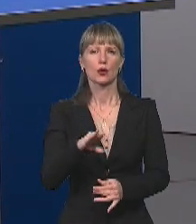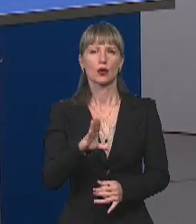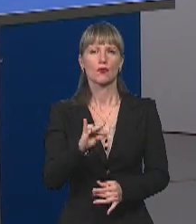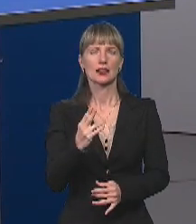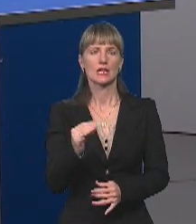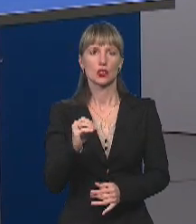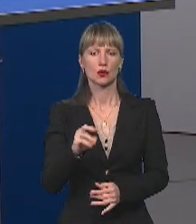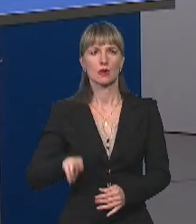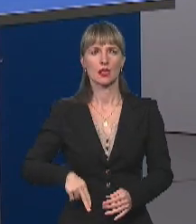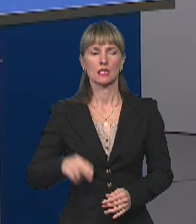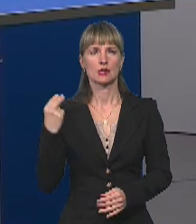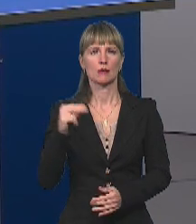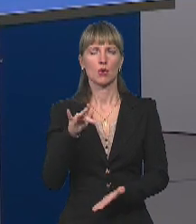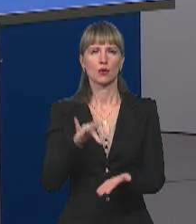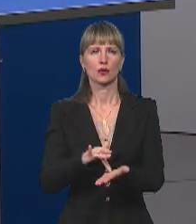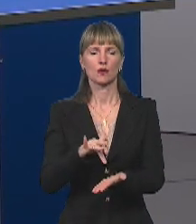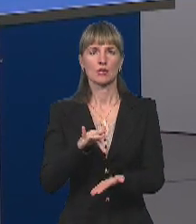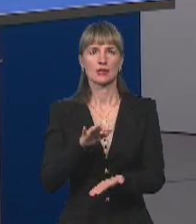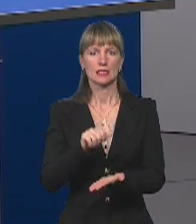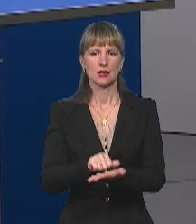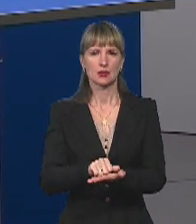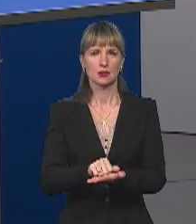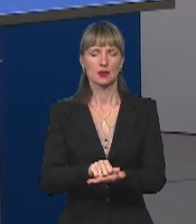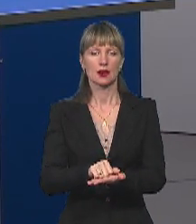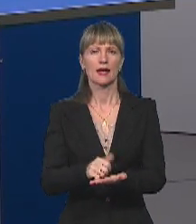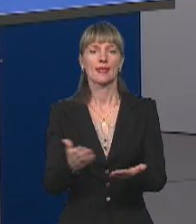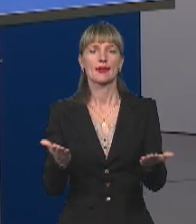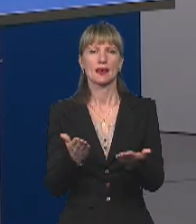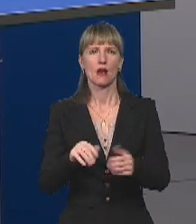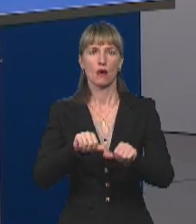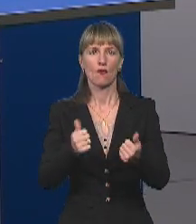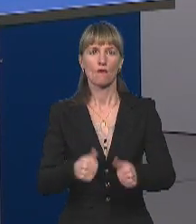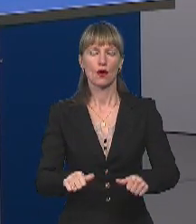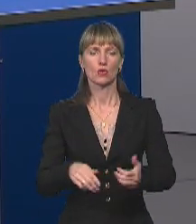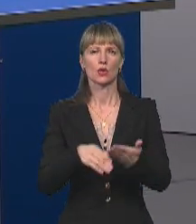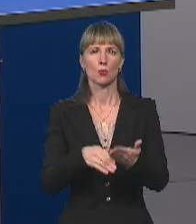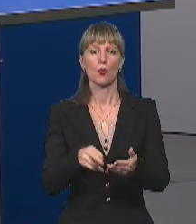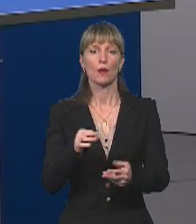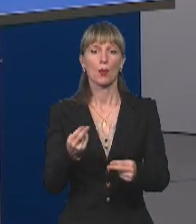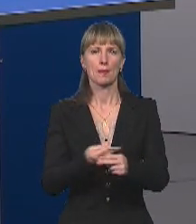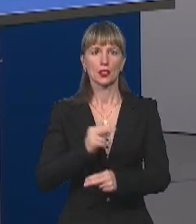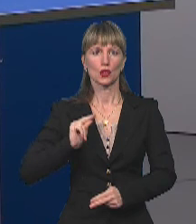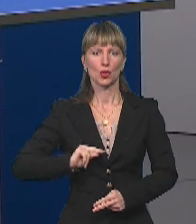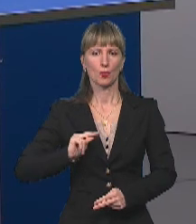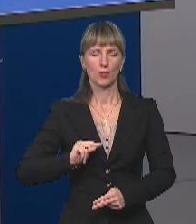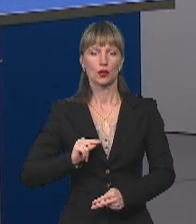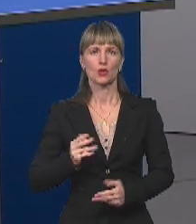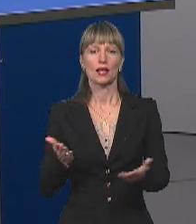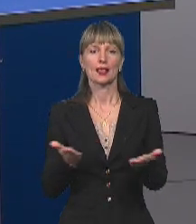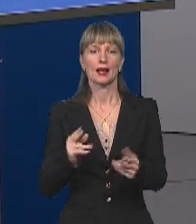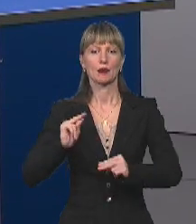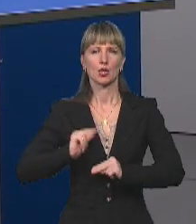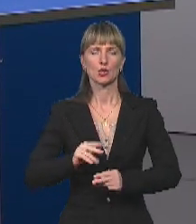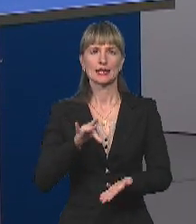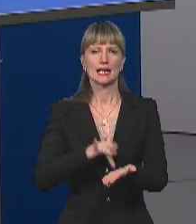Директор Запорізького міського центру зайнятості говорили про те, як оформити допомогу по безробіттю, про те, як